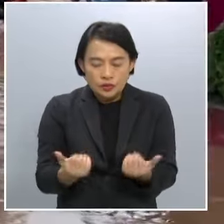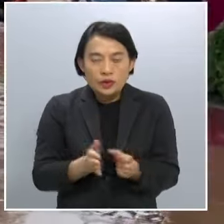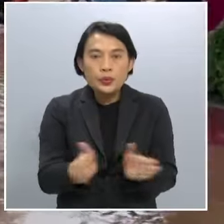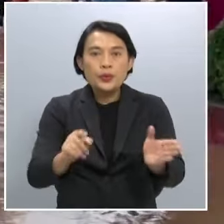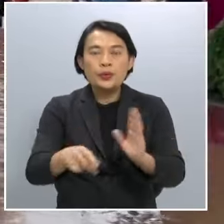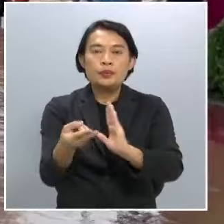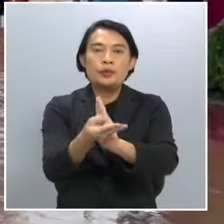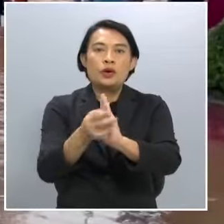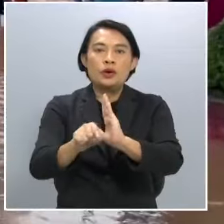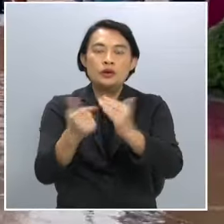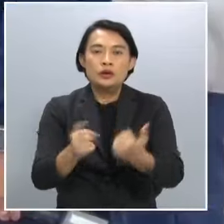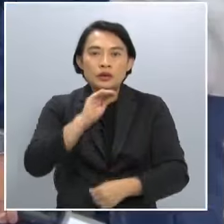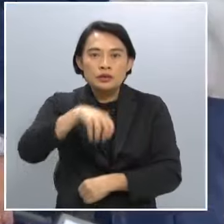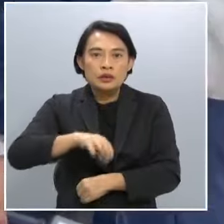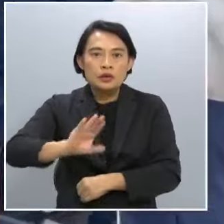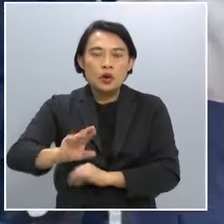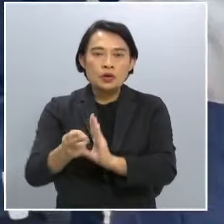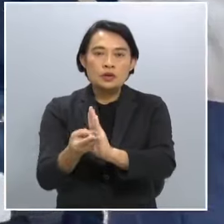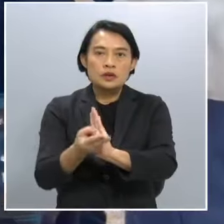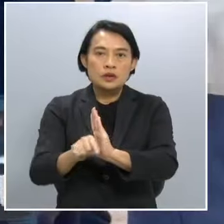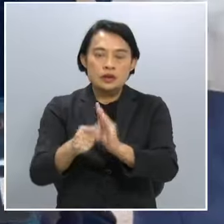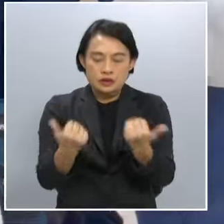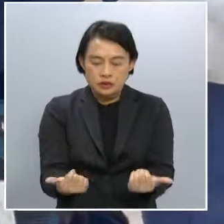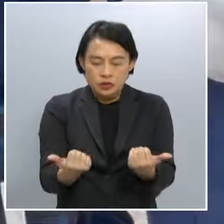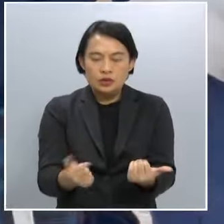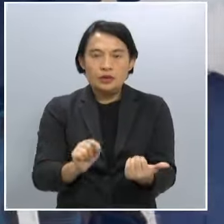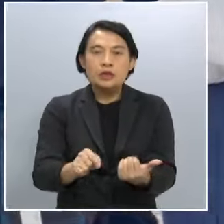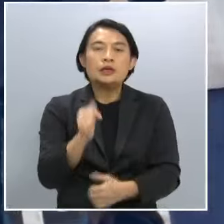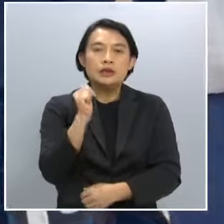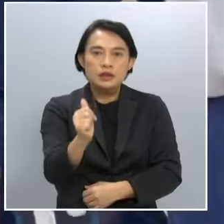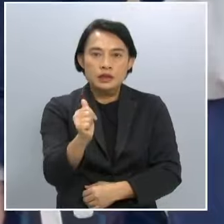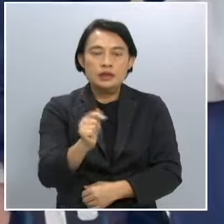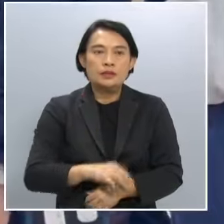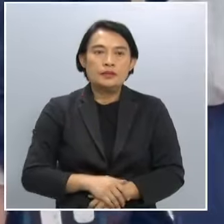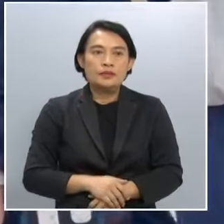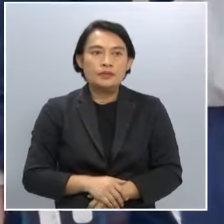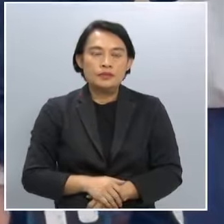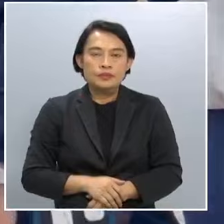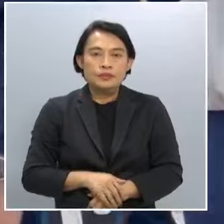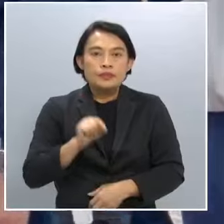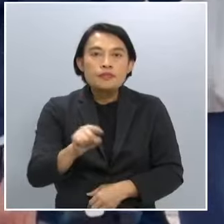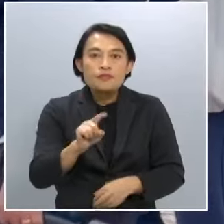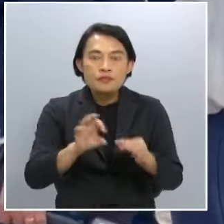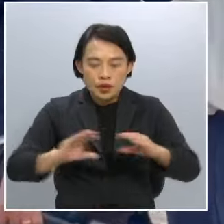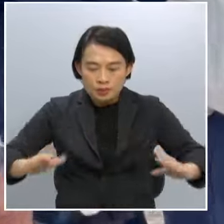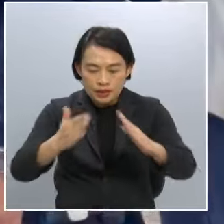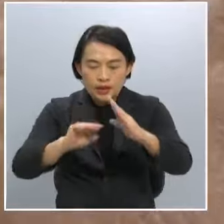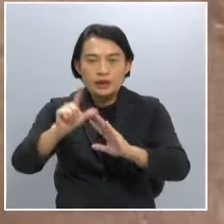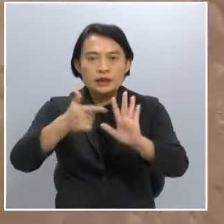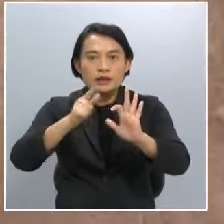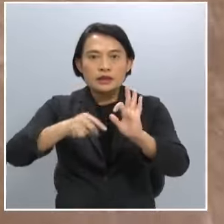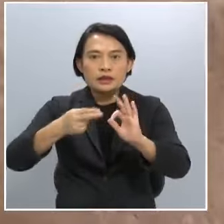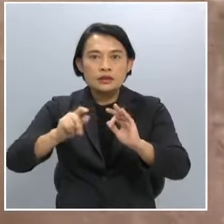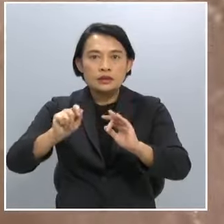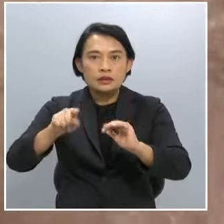ายโดยเฉพาะในเขตเทศบาลเมืองหนองคายมีแนวโน้มที่ดีจากจุดพื้นที่ต่ำบริเวณทัดล่าหนองน้ำได้ลดลงมาก